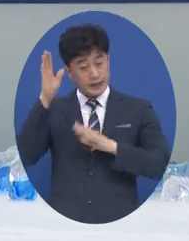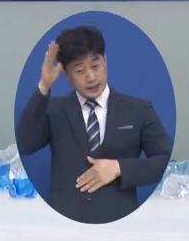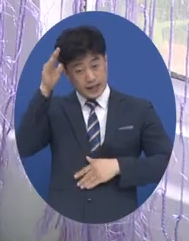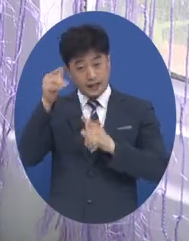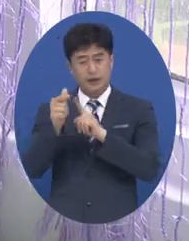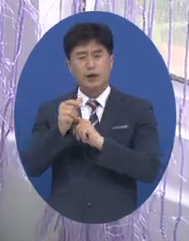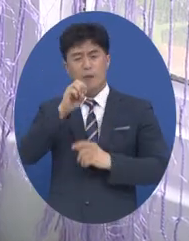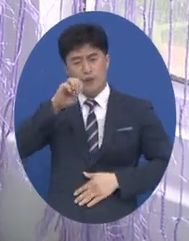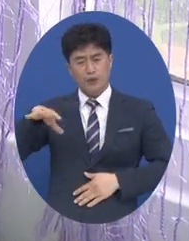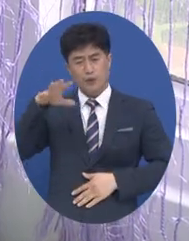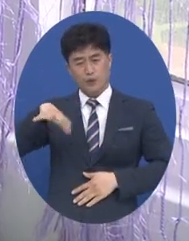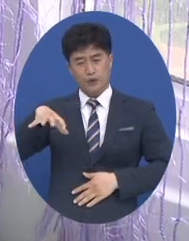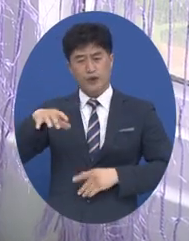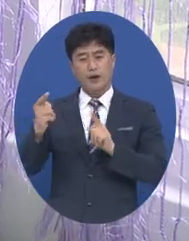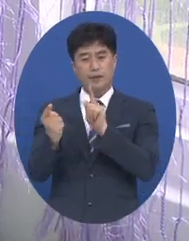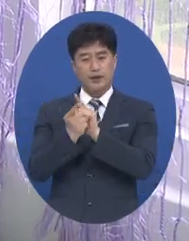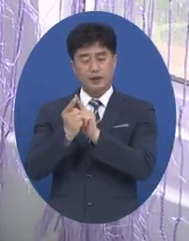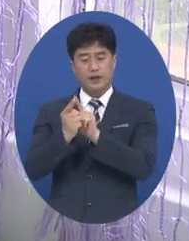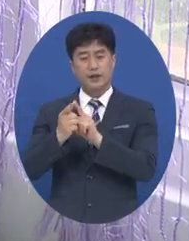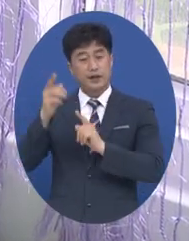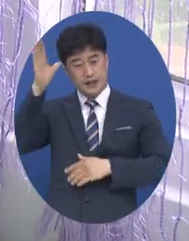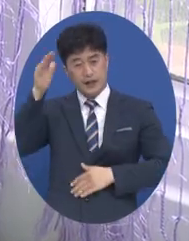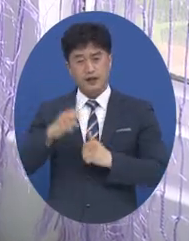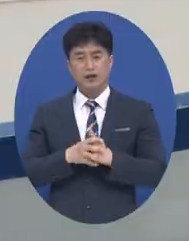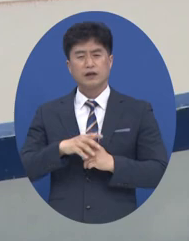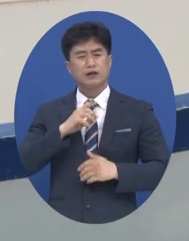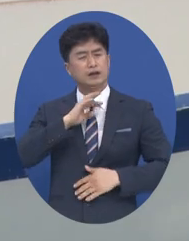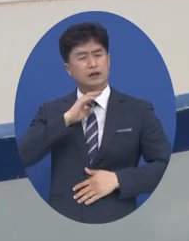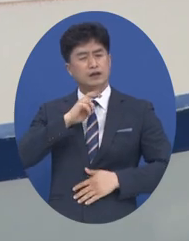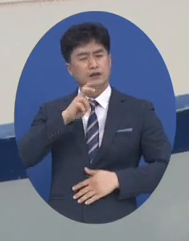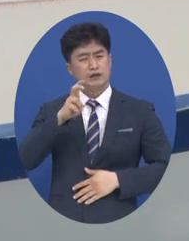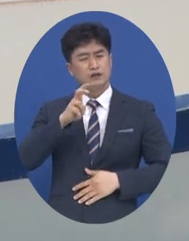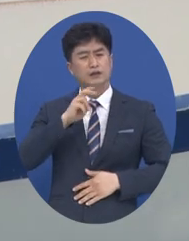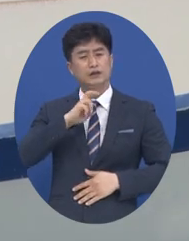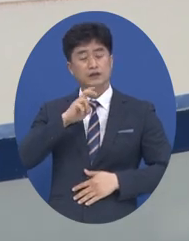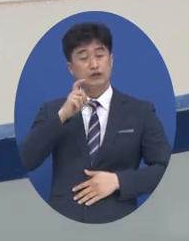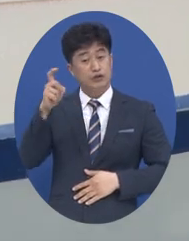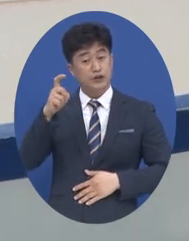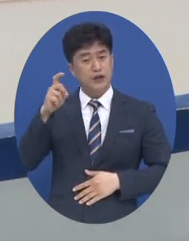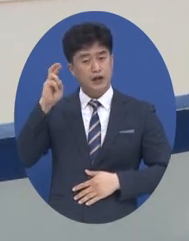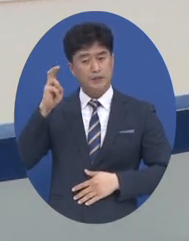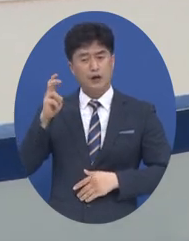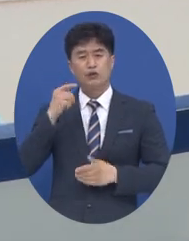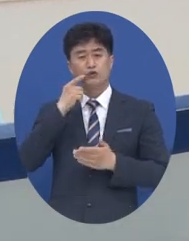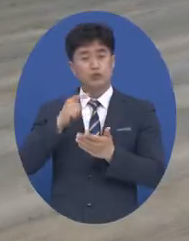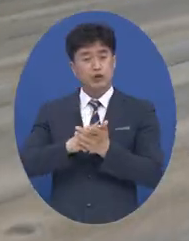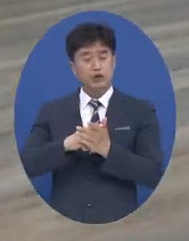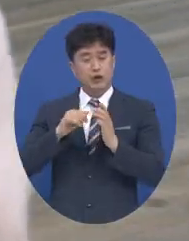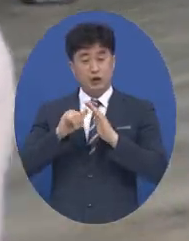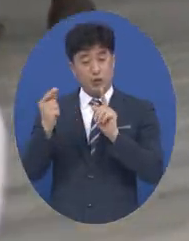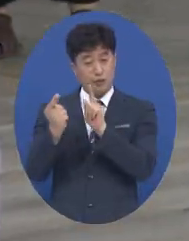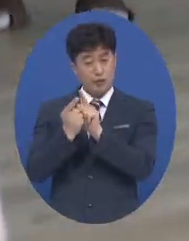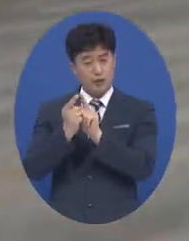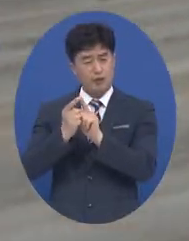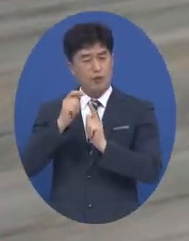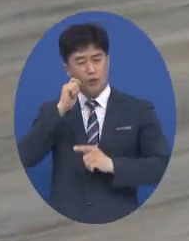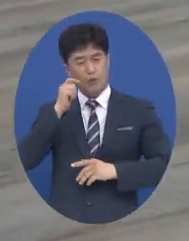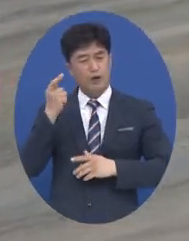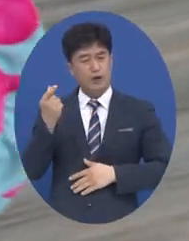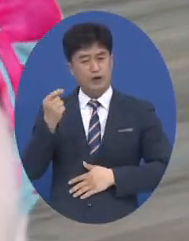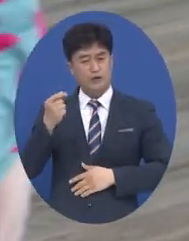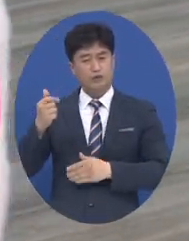만난 유기견이 얻습니다 당시 열 살 로 추정되는 나이 탓에 쉽게 가족을 찾을 수 없을 것 같아 입양을 결심